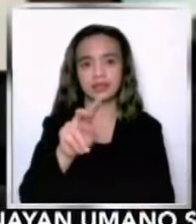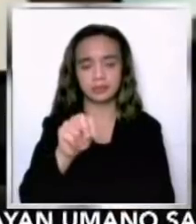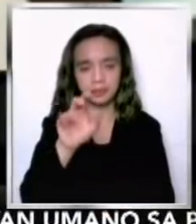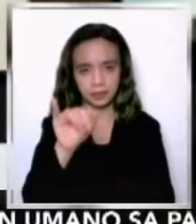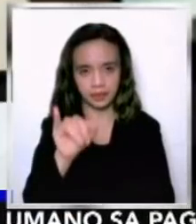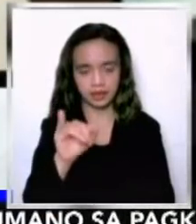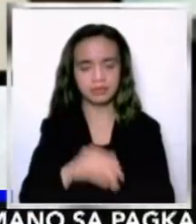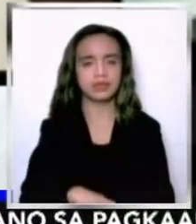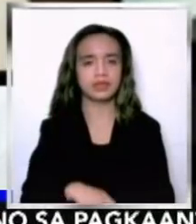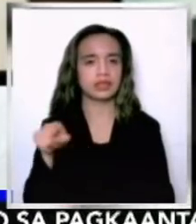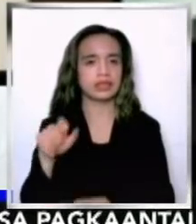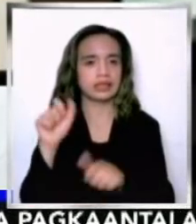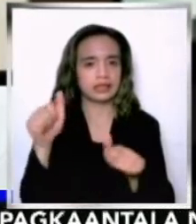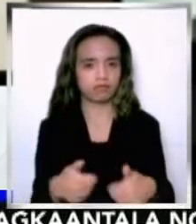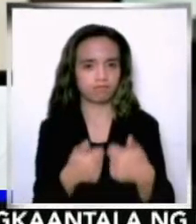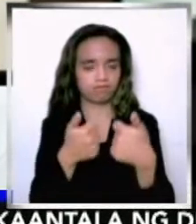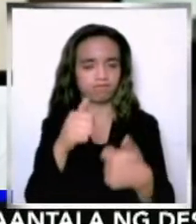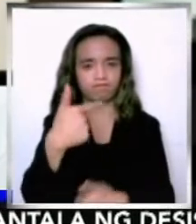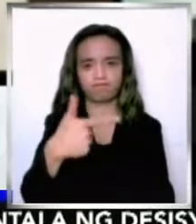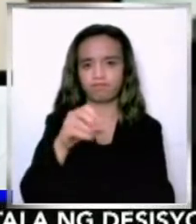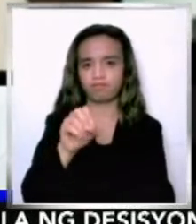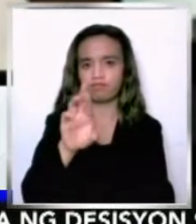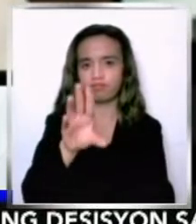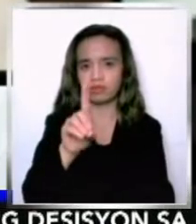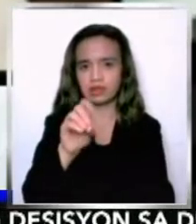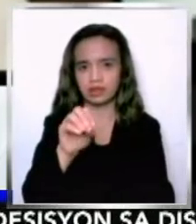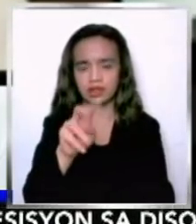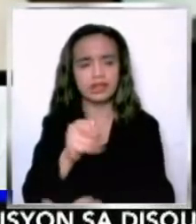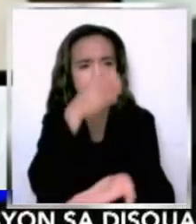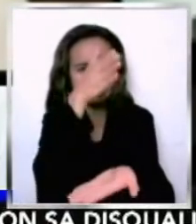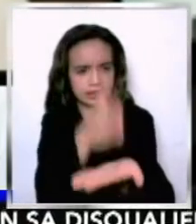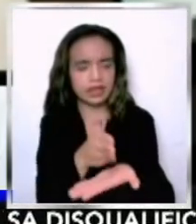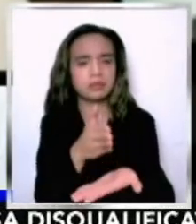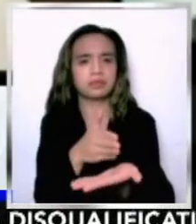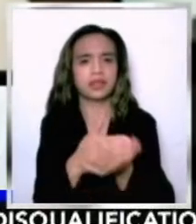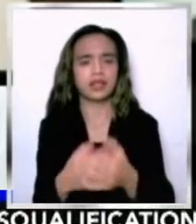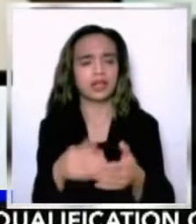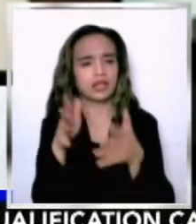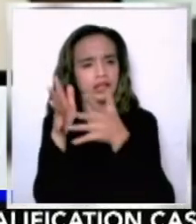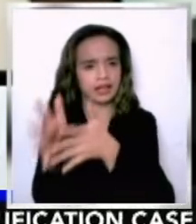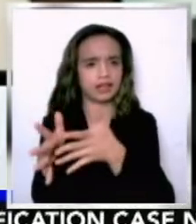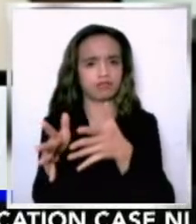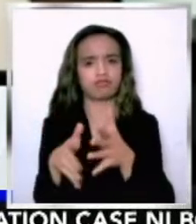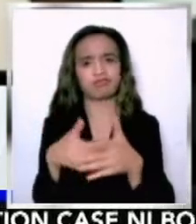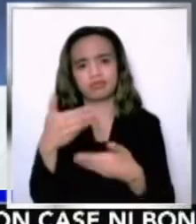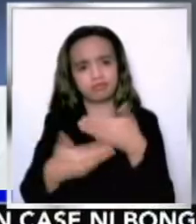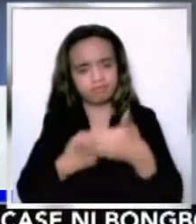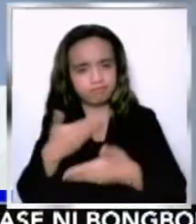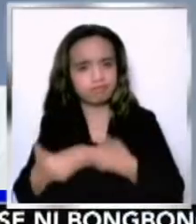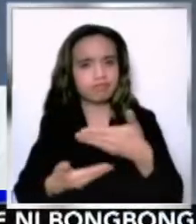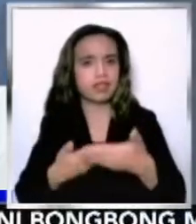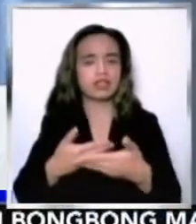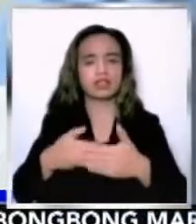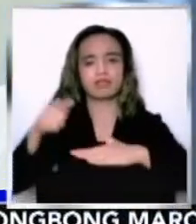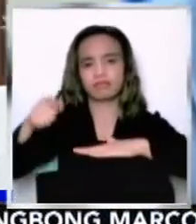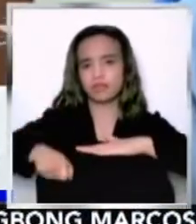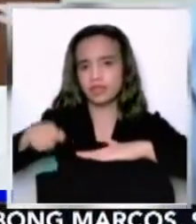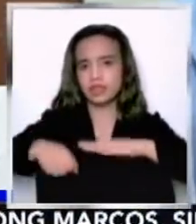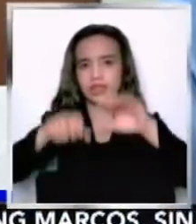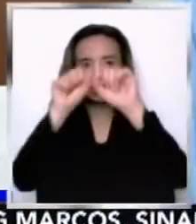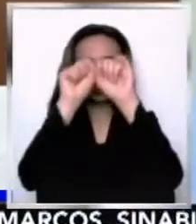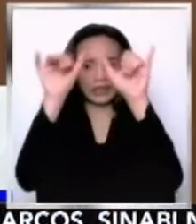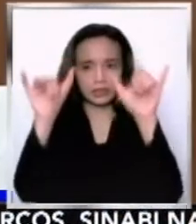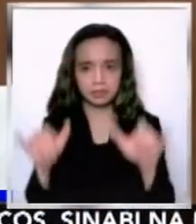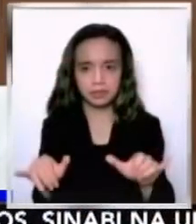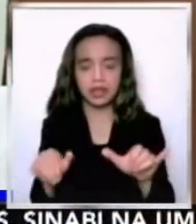sina Gordon na tumigil na at hayaan na raw gumulong ang justice system. Sa hudikatura raw ay matitiyak na